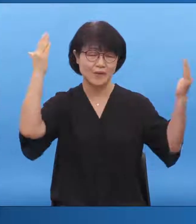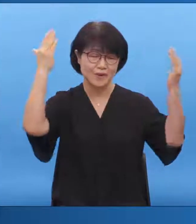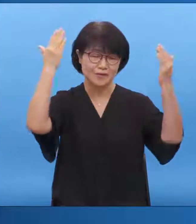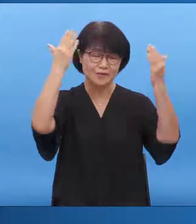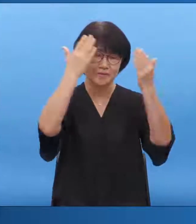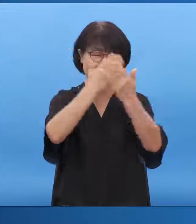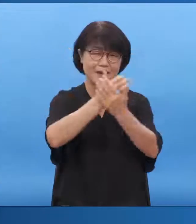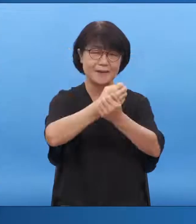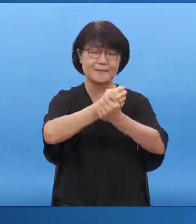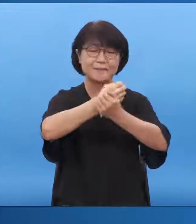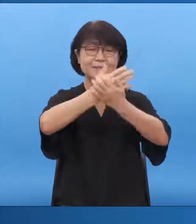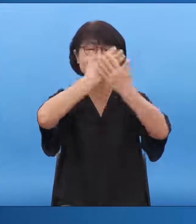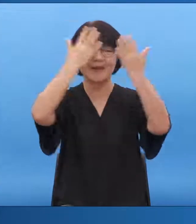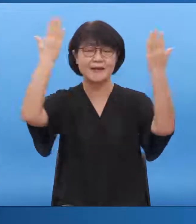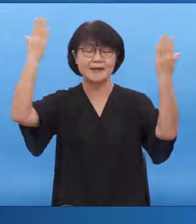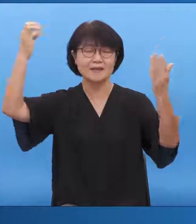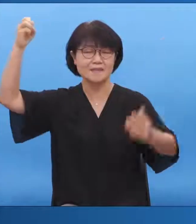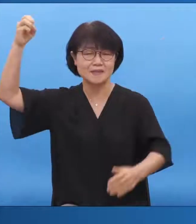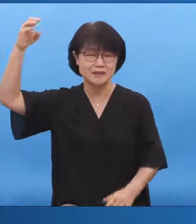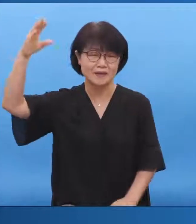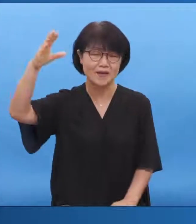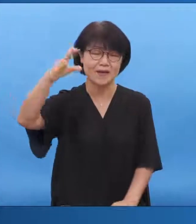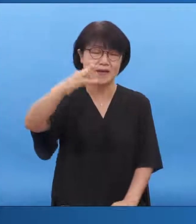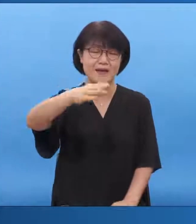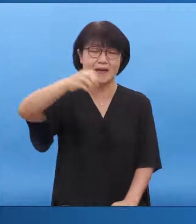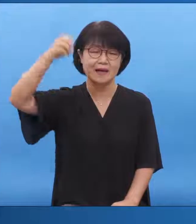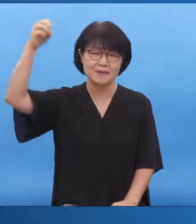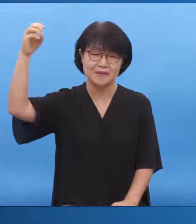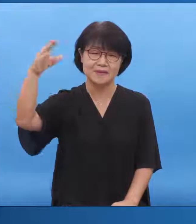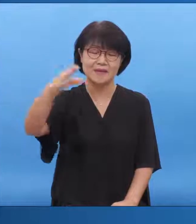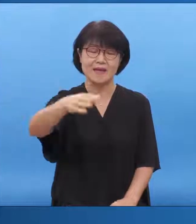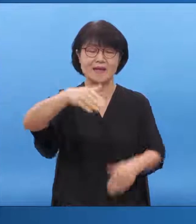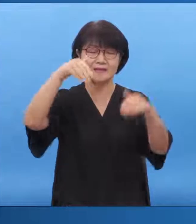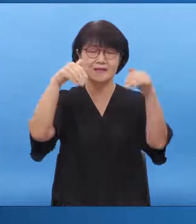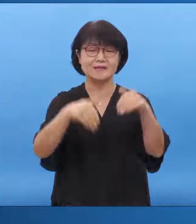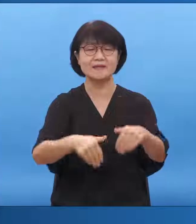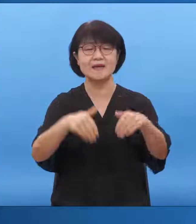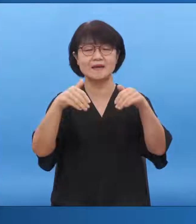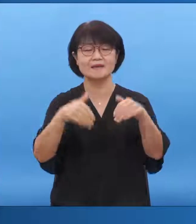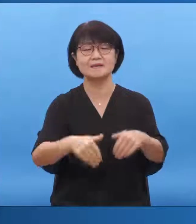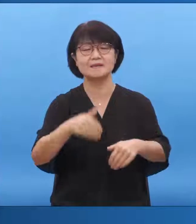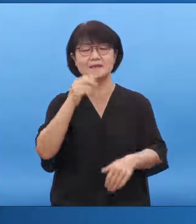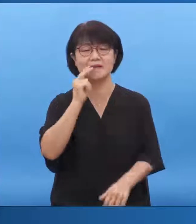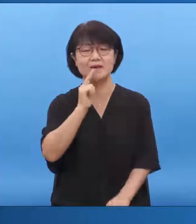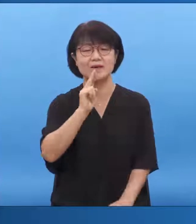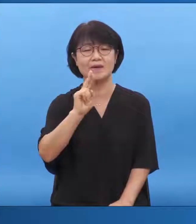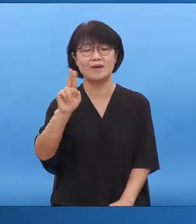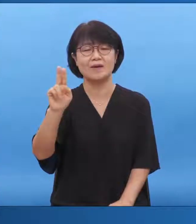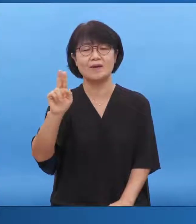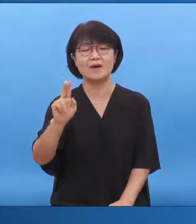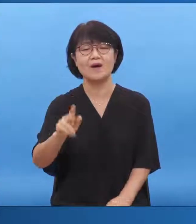죄로 어둠 밤 밝게 비춰라. 빛의 사자들이여